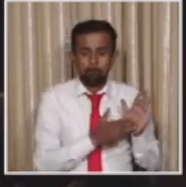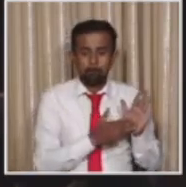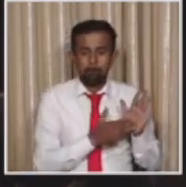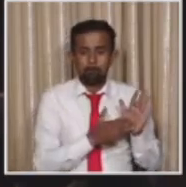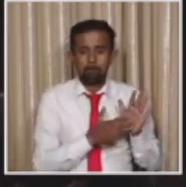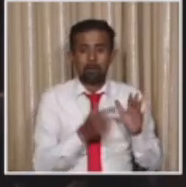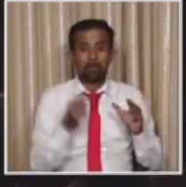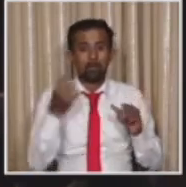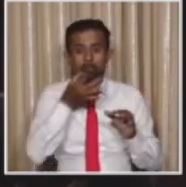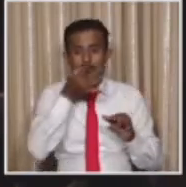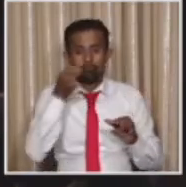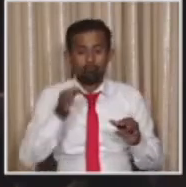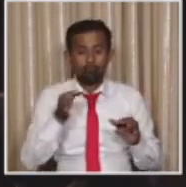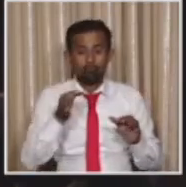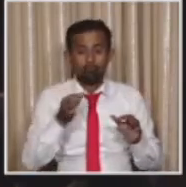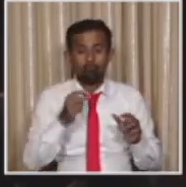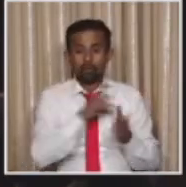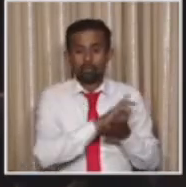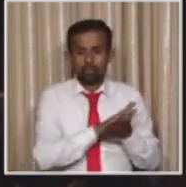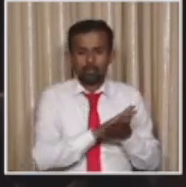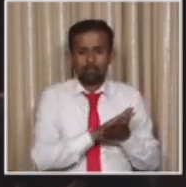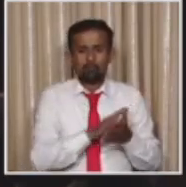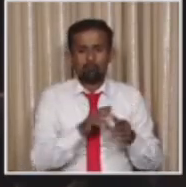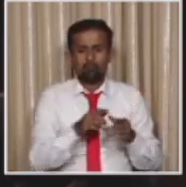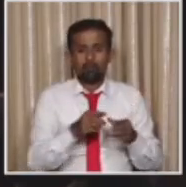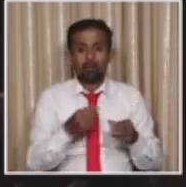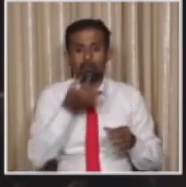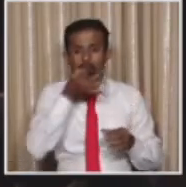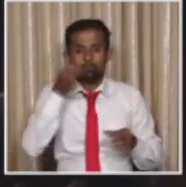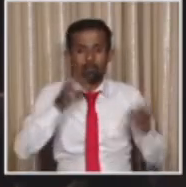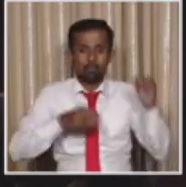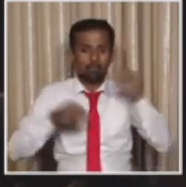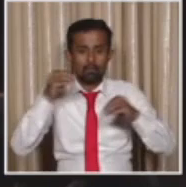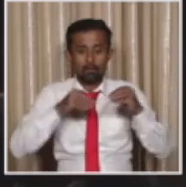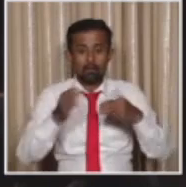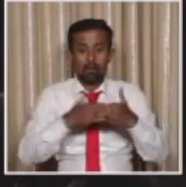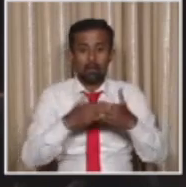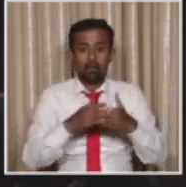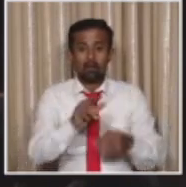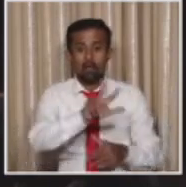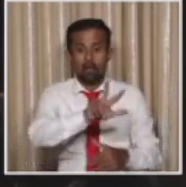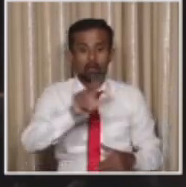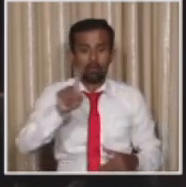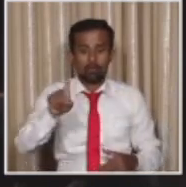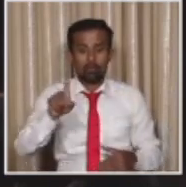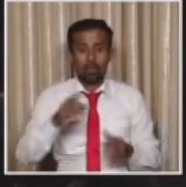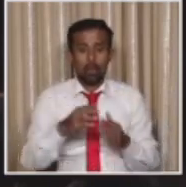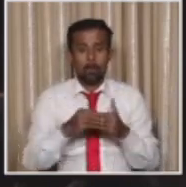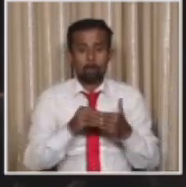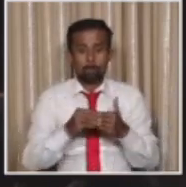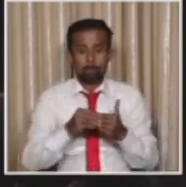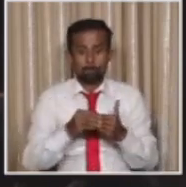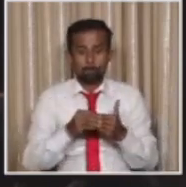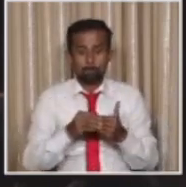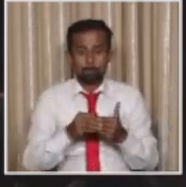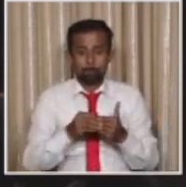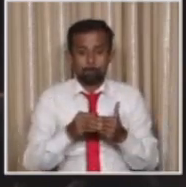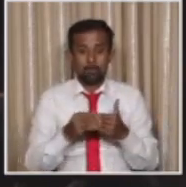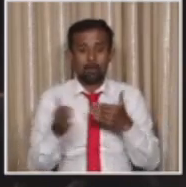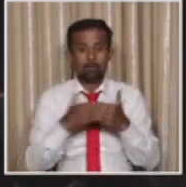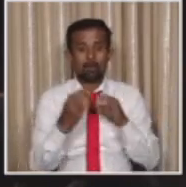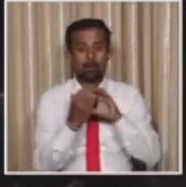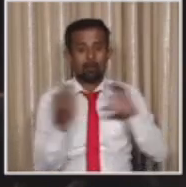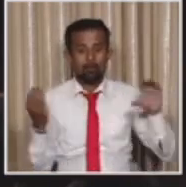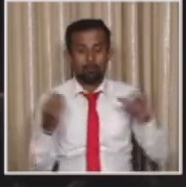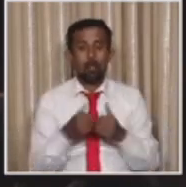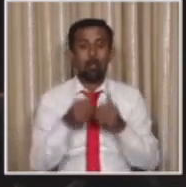චයිනයිල් ඇසිටේට් ඇතුළු උපකාරී රසායනික ද්‍රව්‍ය අඩංගු කොන්ටේනර් 81ක්, ප්ලාස්ටික් නිෂ්පාදන සඳහා යොදාගන්න අමුද්‍රව්‍ය සහිත කන්ටේනර්